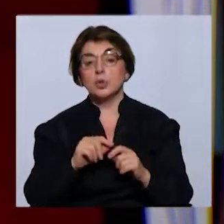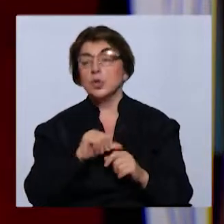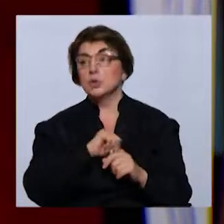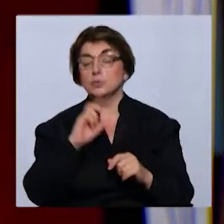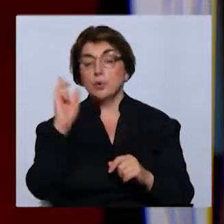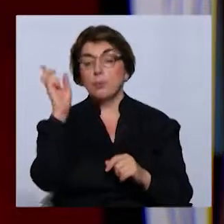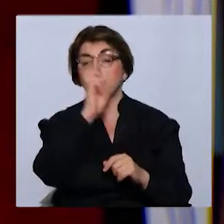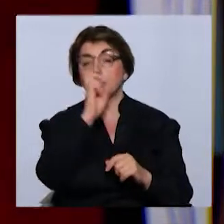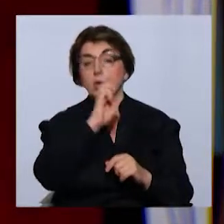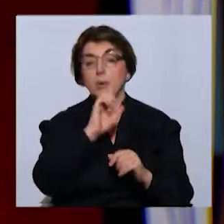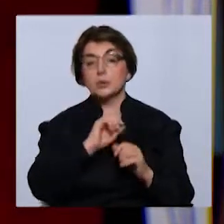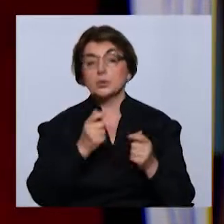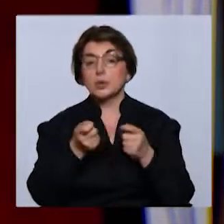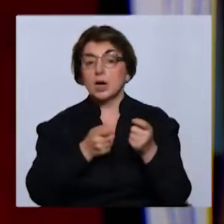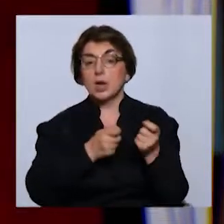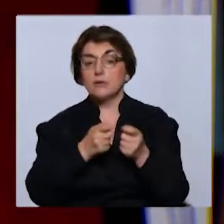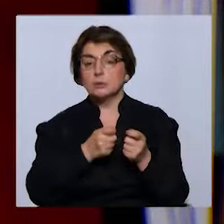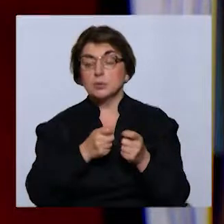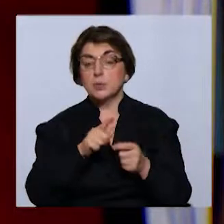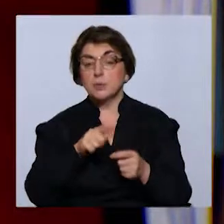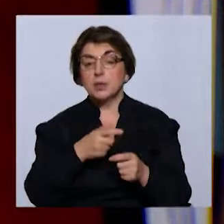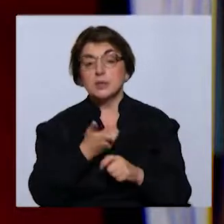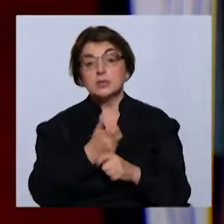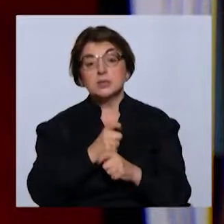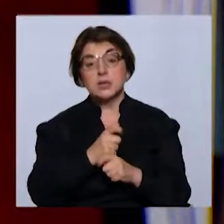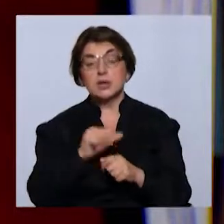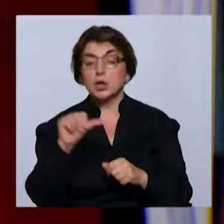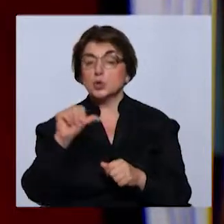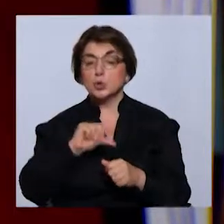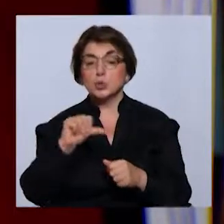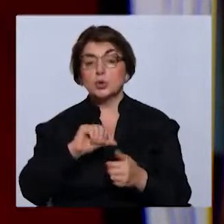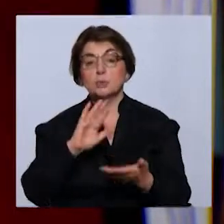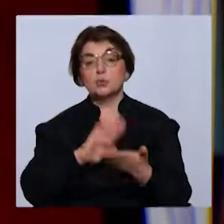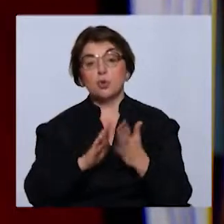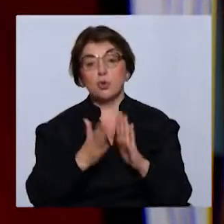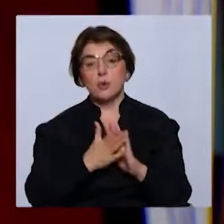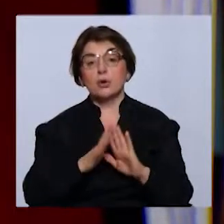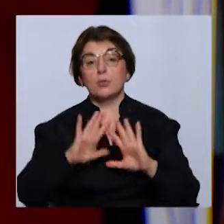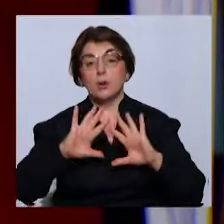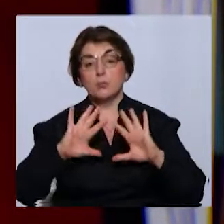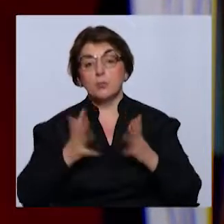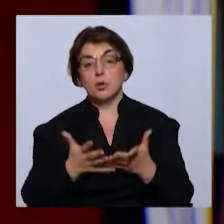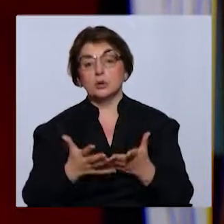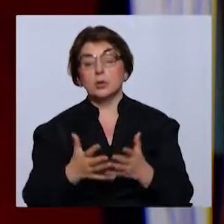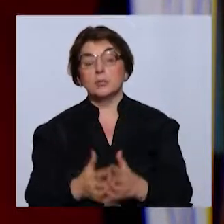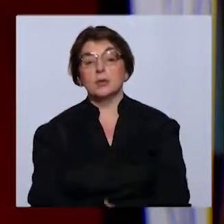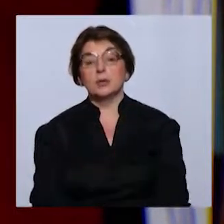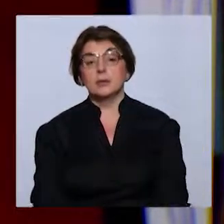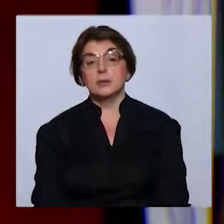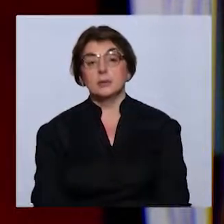გაუფრთხილდეთ, მანამდე რა თქმა უნდა ძალიან სავალალო მდგომარეობაში ვიქნებით.